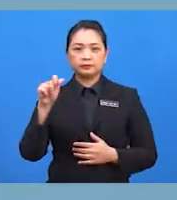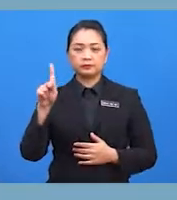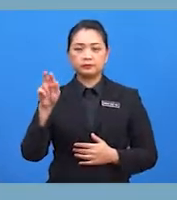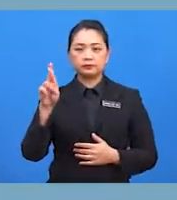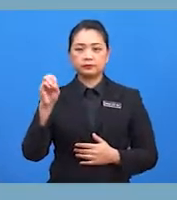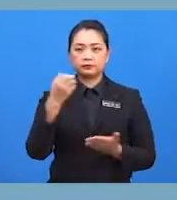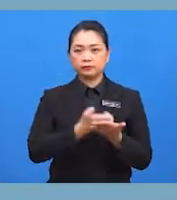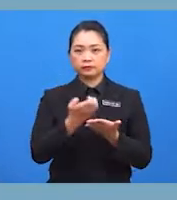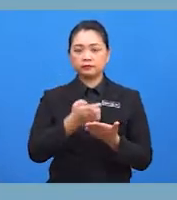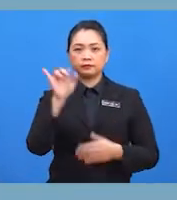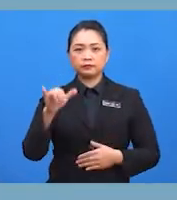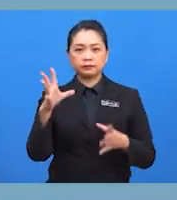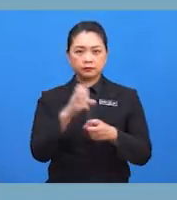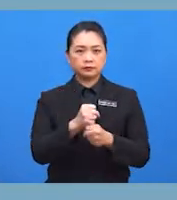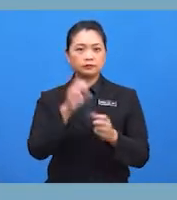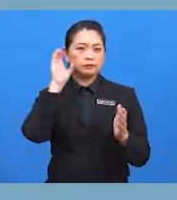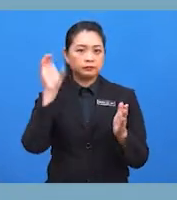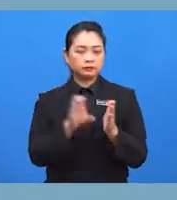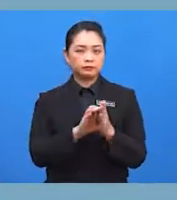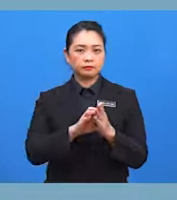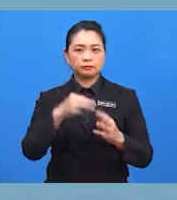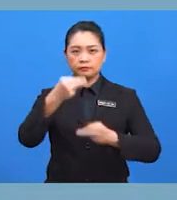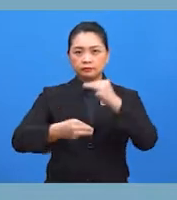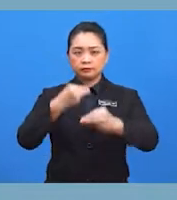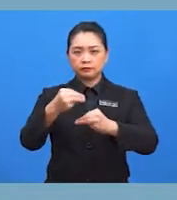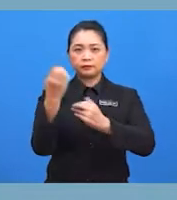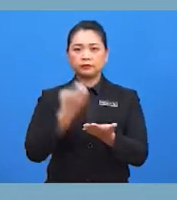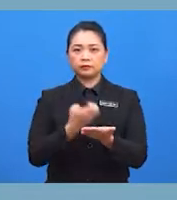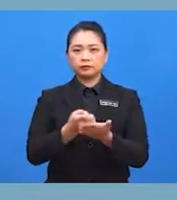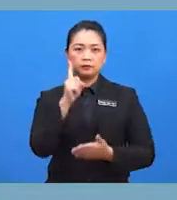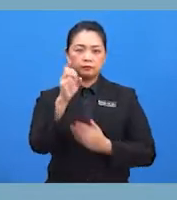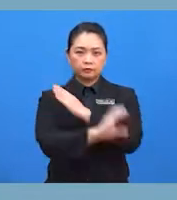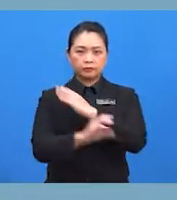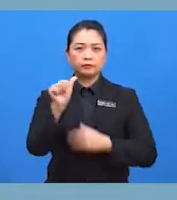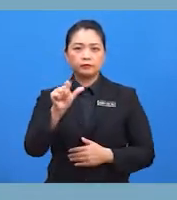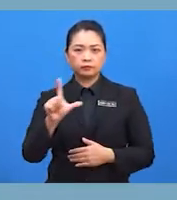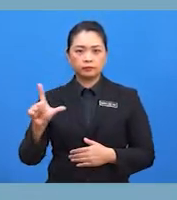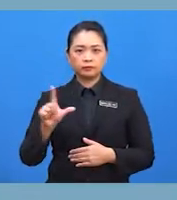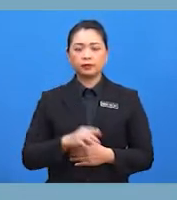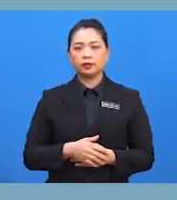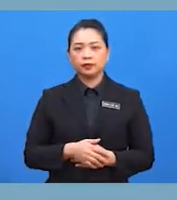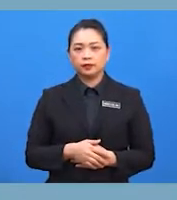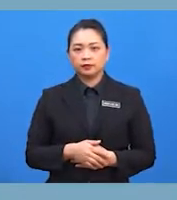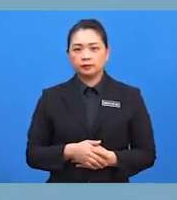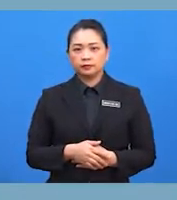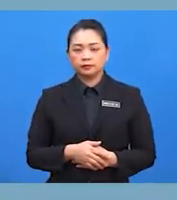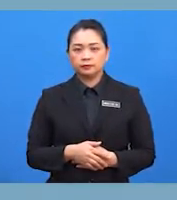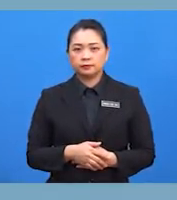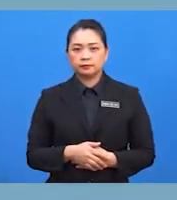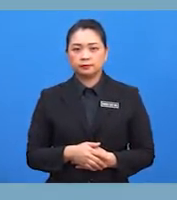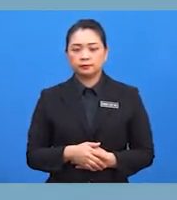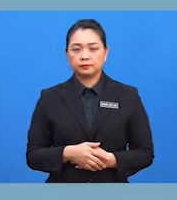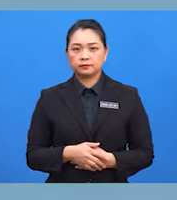makroekonomi yang dapat menggambarkan prestasi ekonomi sesebuah negara ialah A. Belanjawan